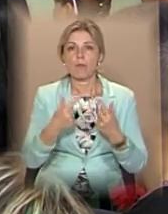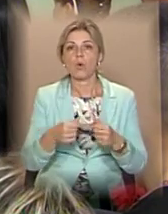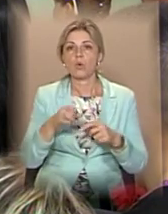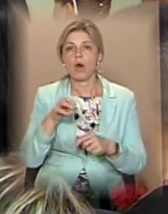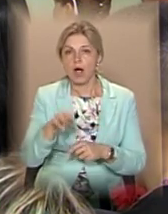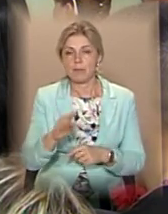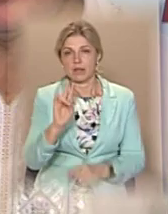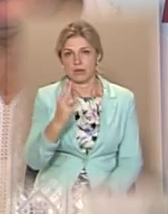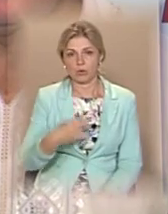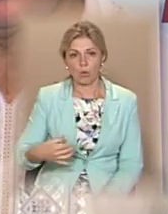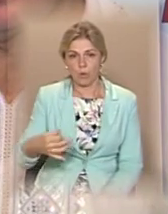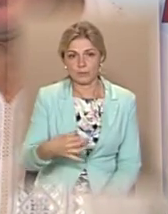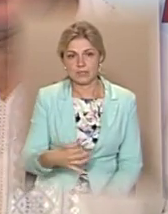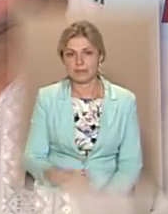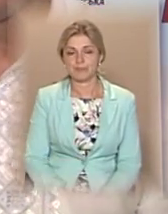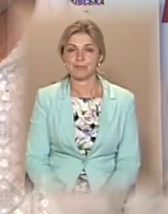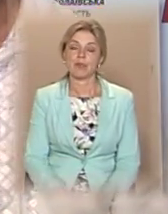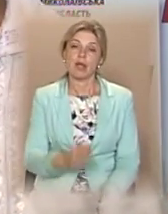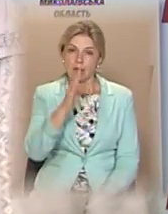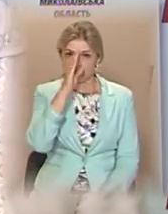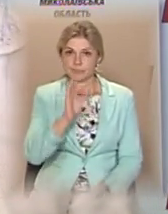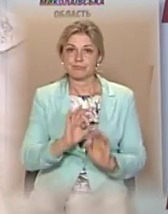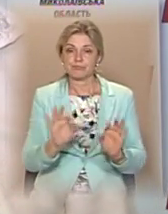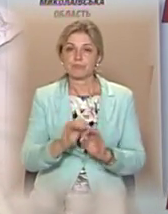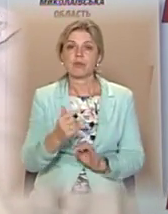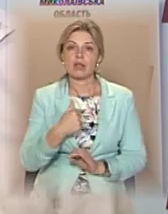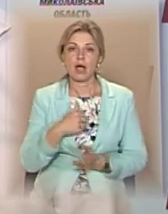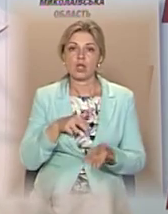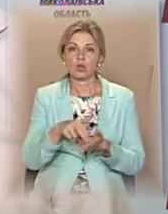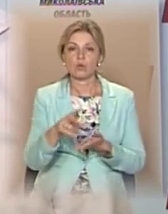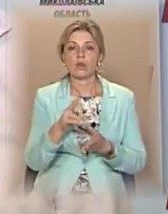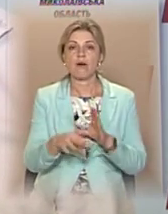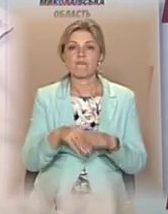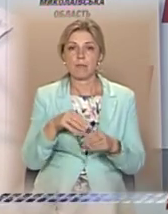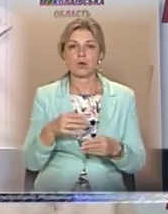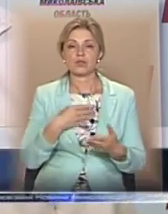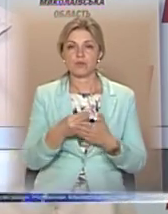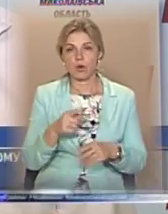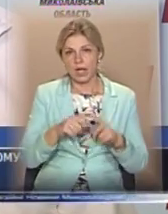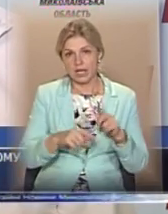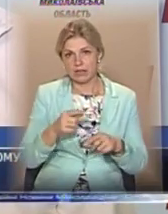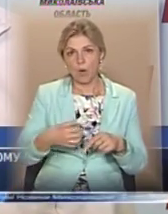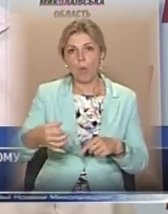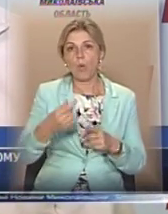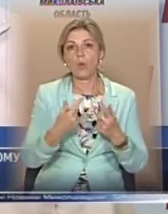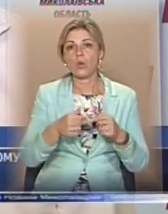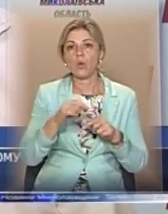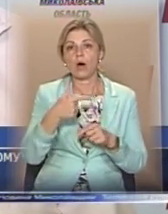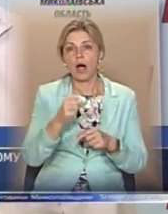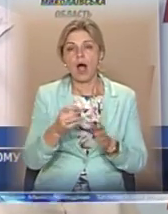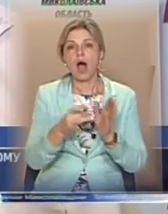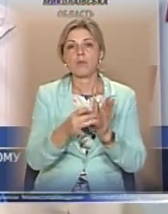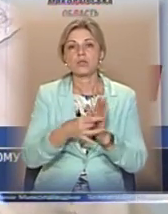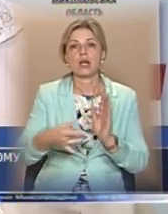Миколаївської області. Я йду на вибори від свого рідного округа Арбузинського, в якому я